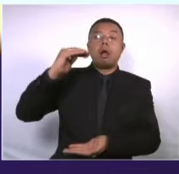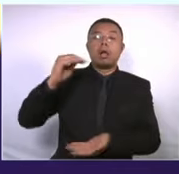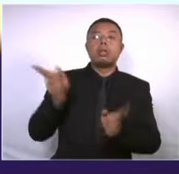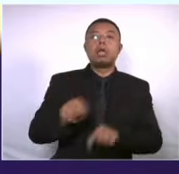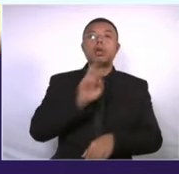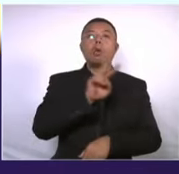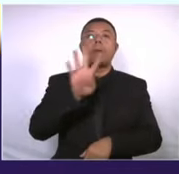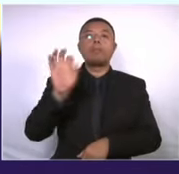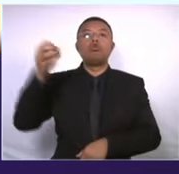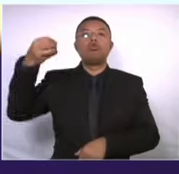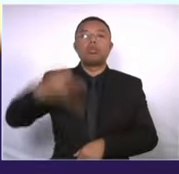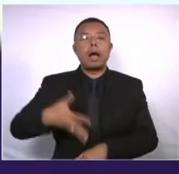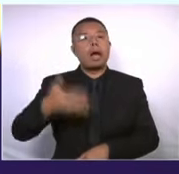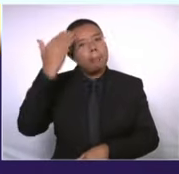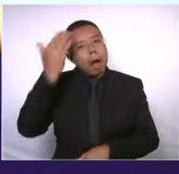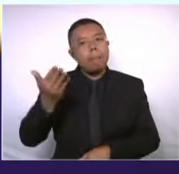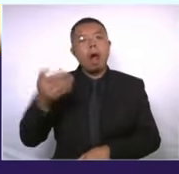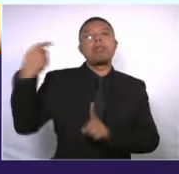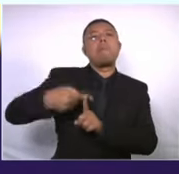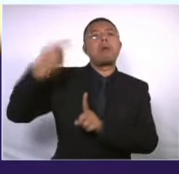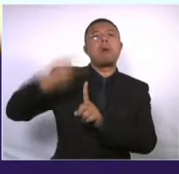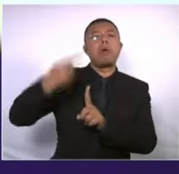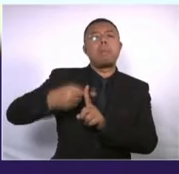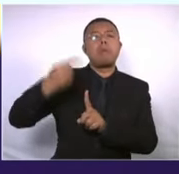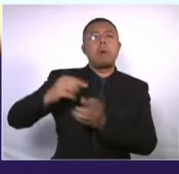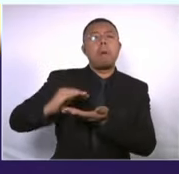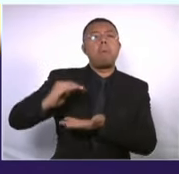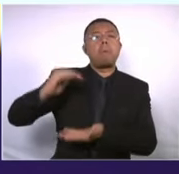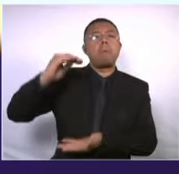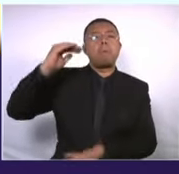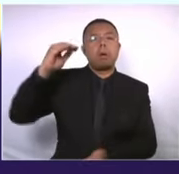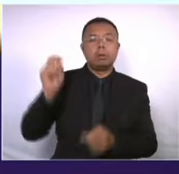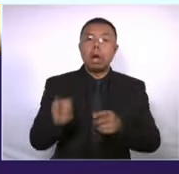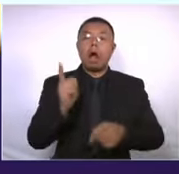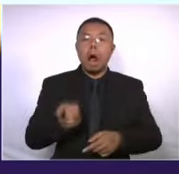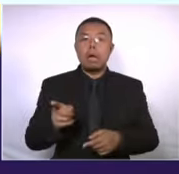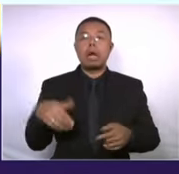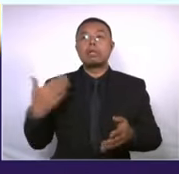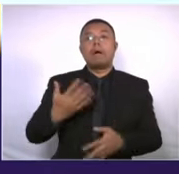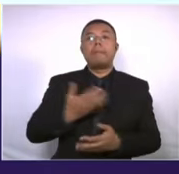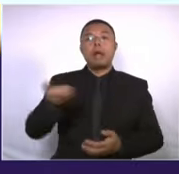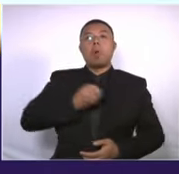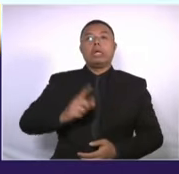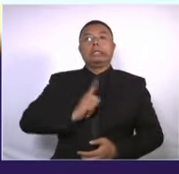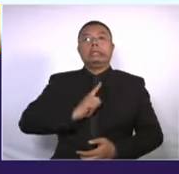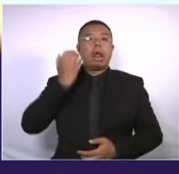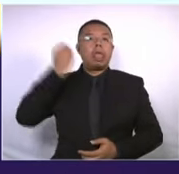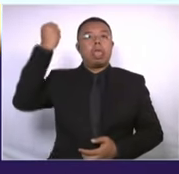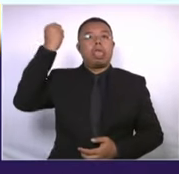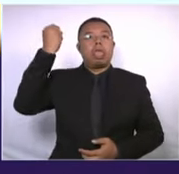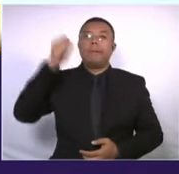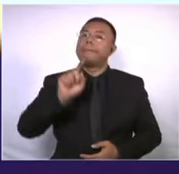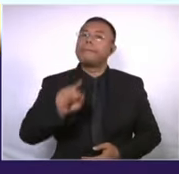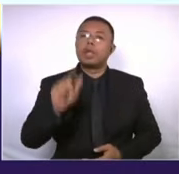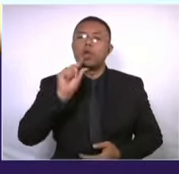240 juta Karena selalu bertambah bunganya kemudian ada yang sampai bunuh diri dalam hal pinjol ini